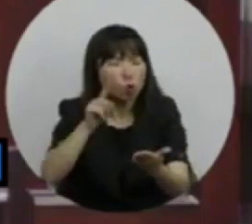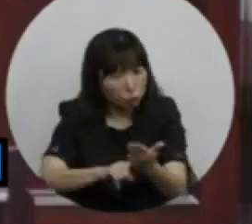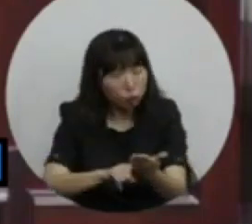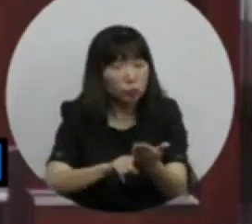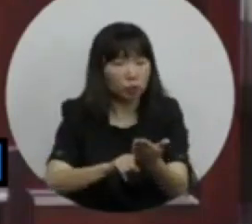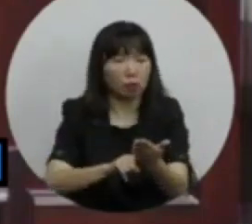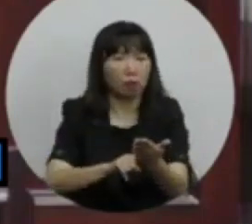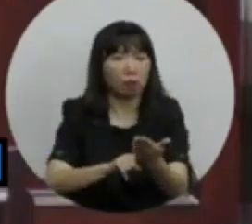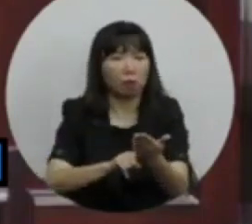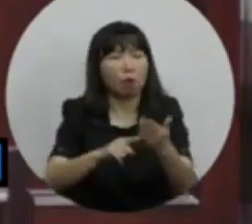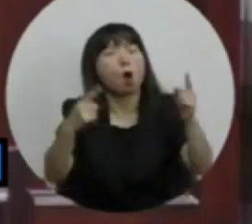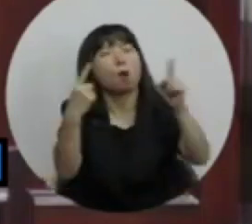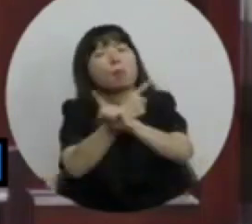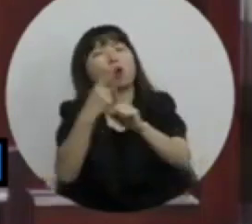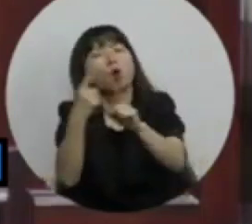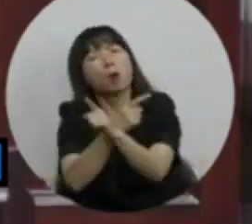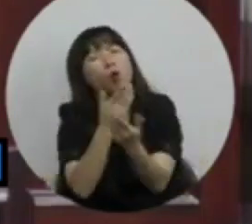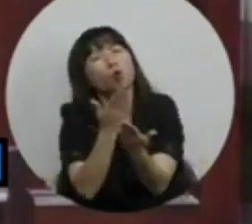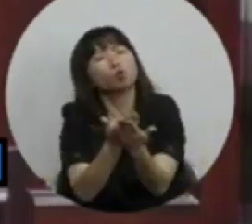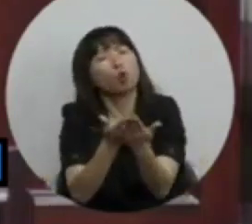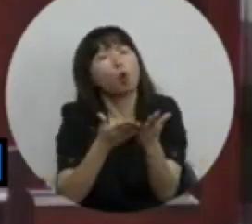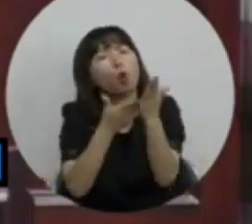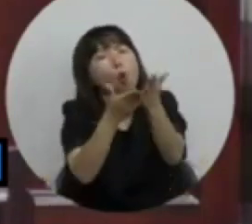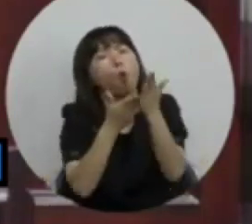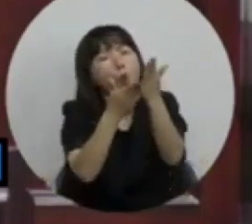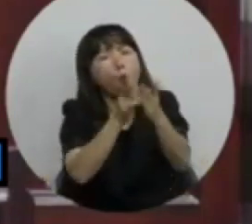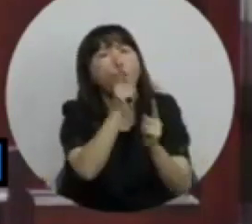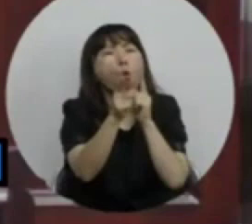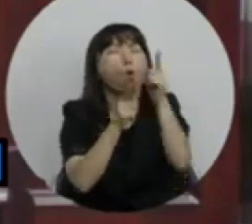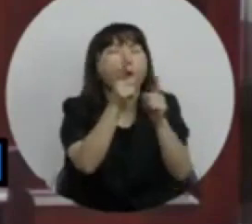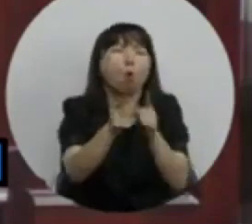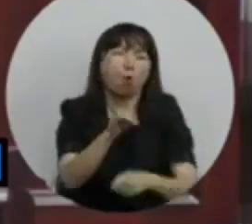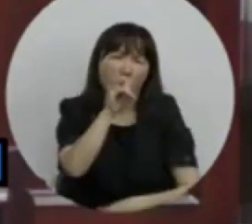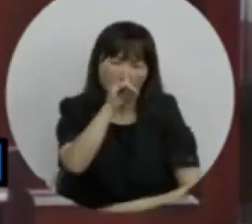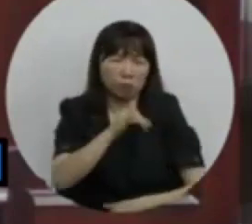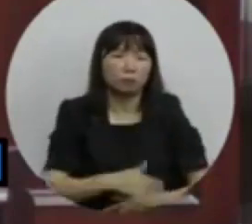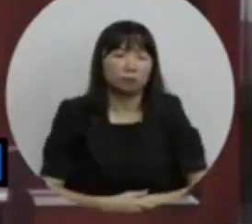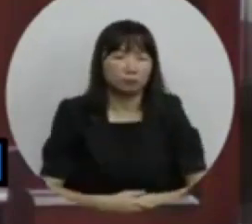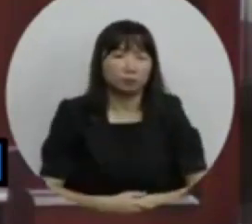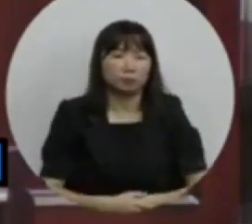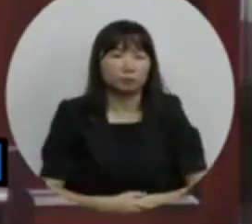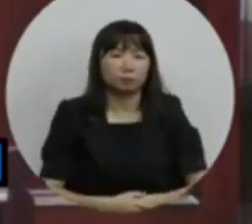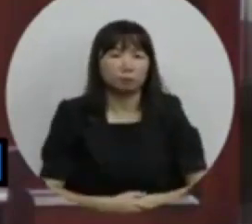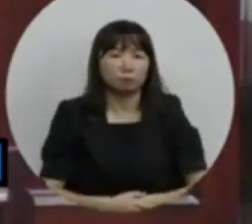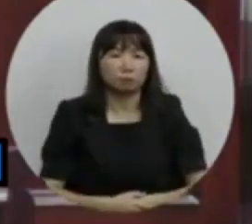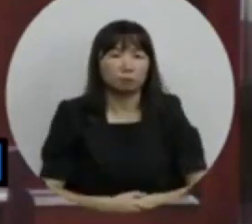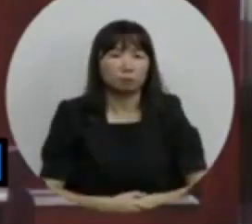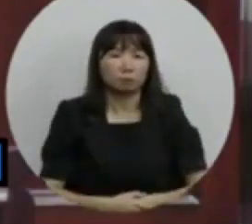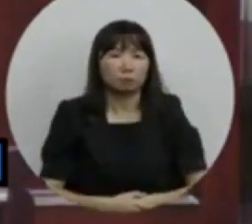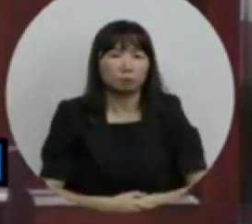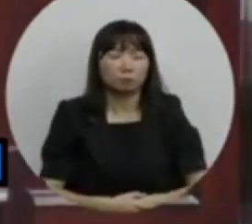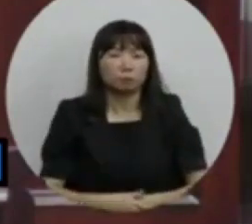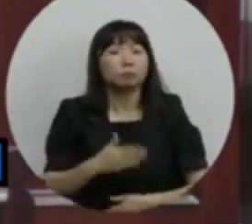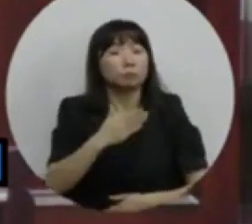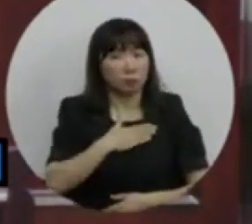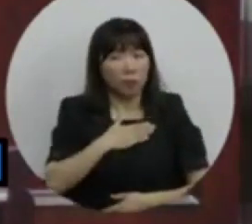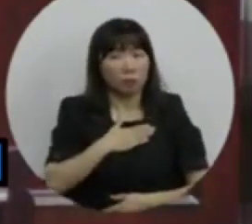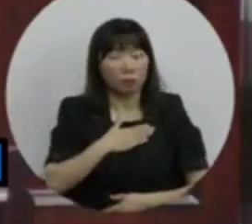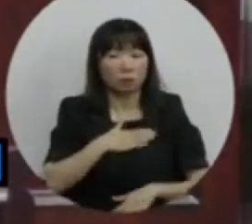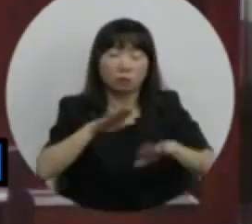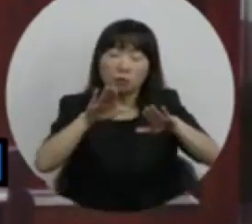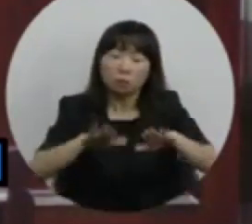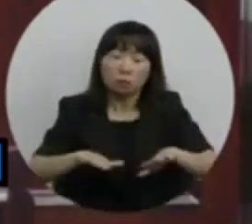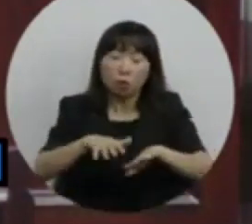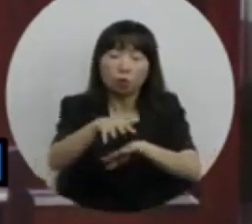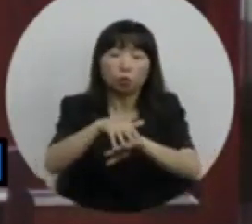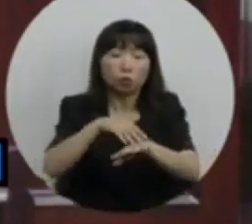과 명칭을 좀 개정했으면 좋겠다 하는 얘기가 많았습니다. 저는 이번 조직